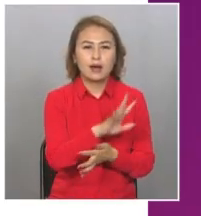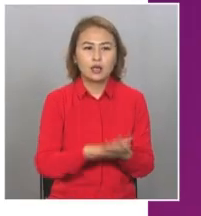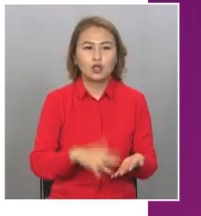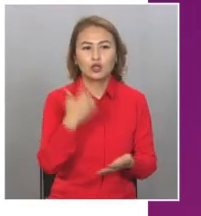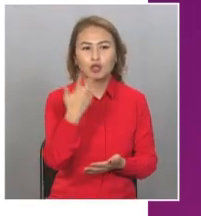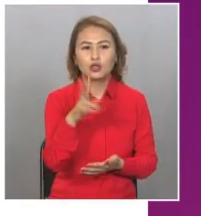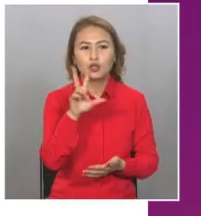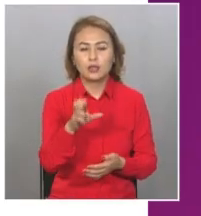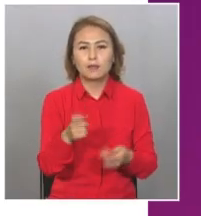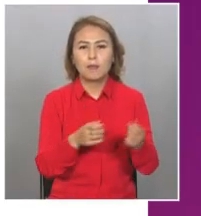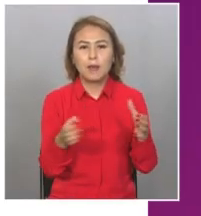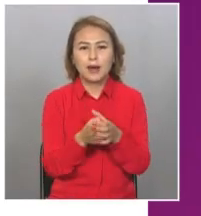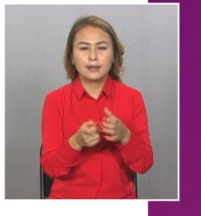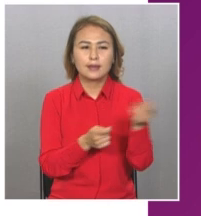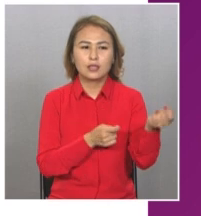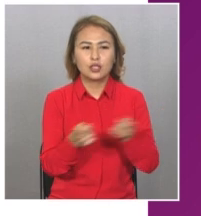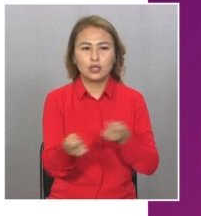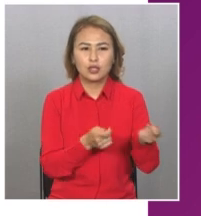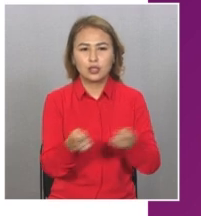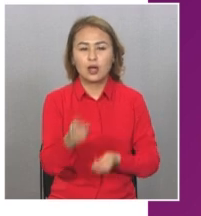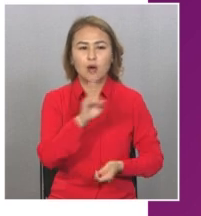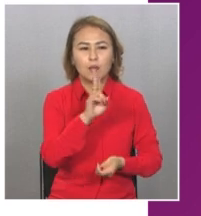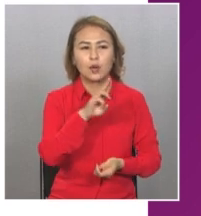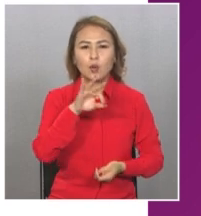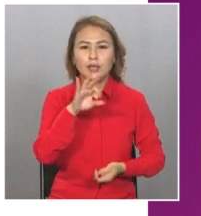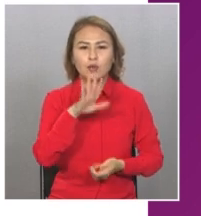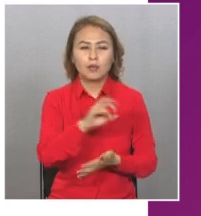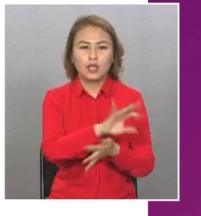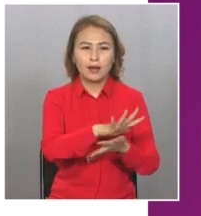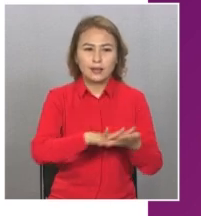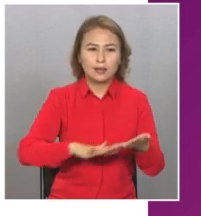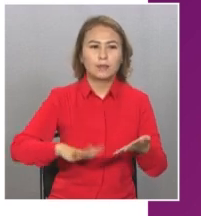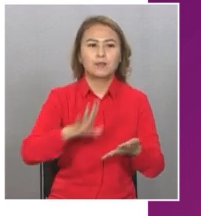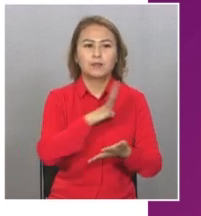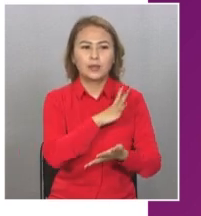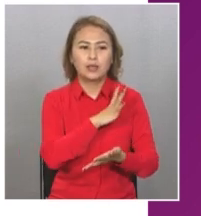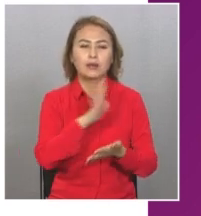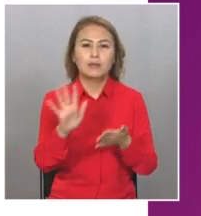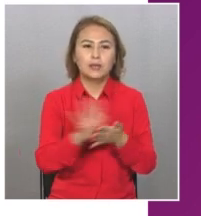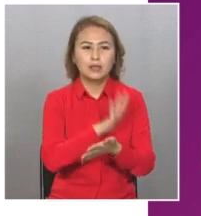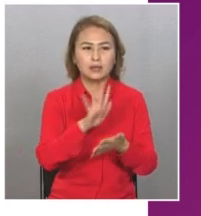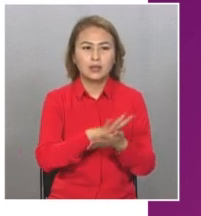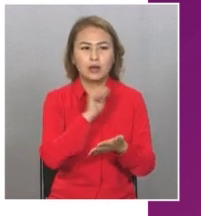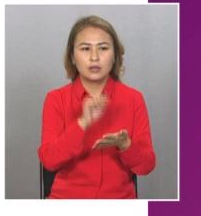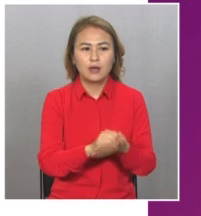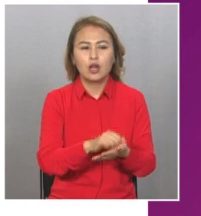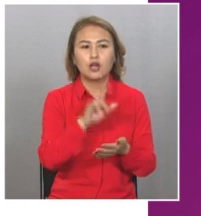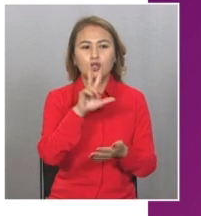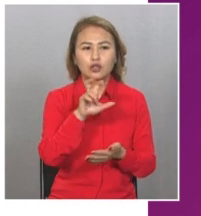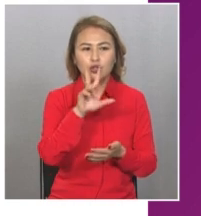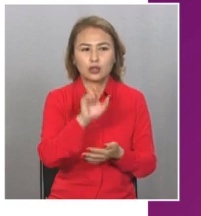300 партиясының жетекшісі ретінде Көлбай Тоғысов жалғастырып, партияның баспасөз органы 300